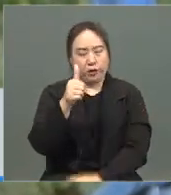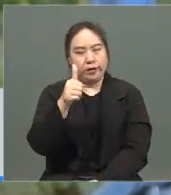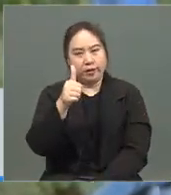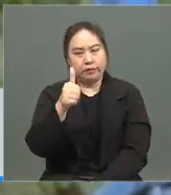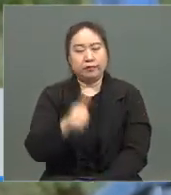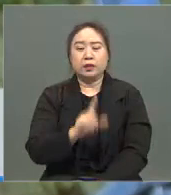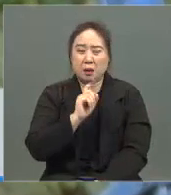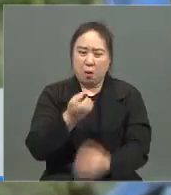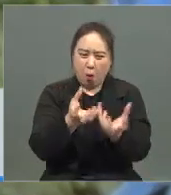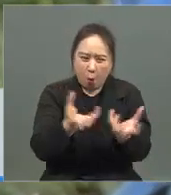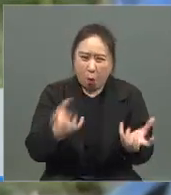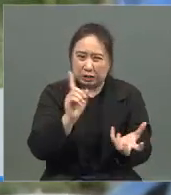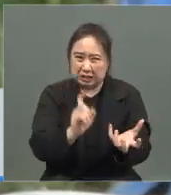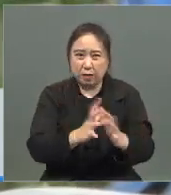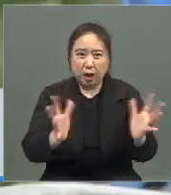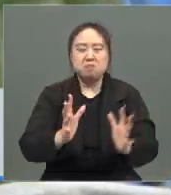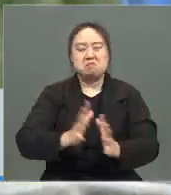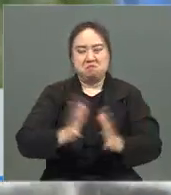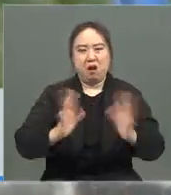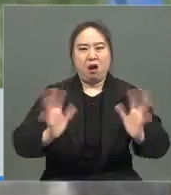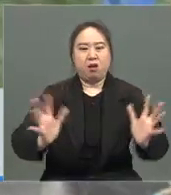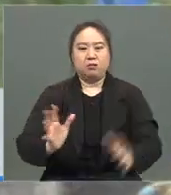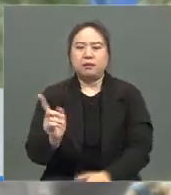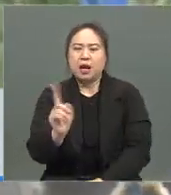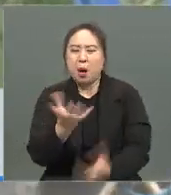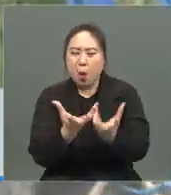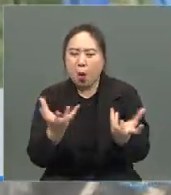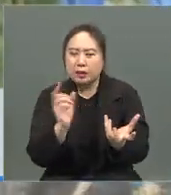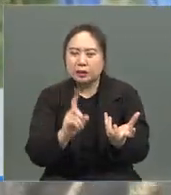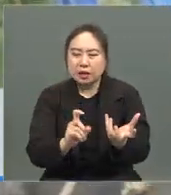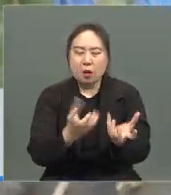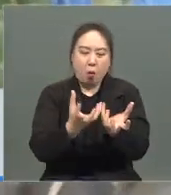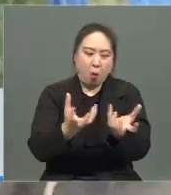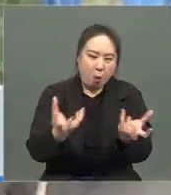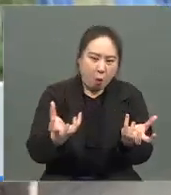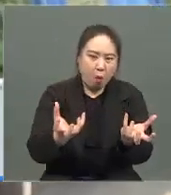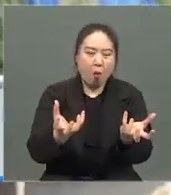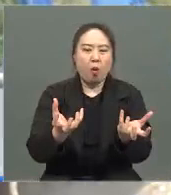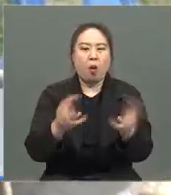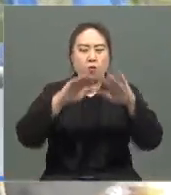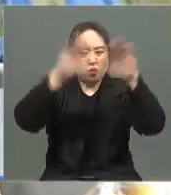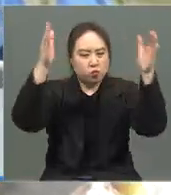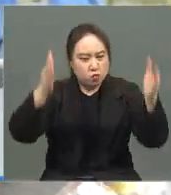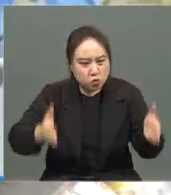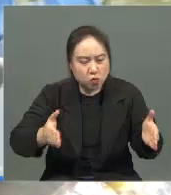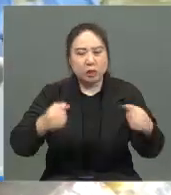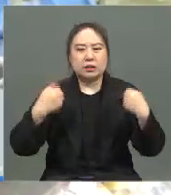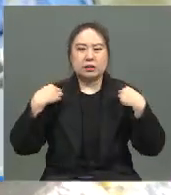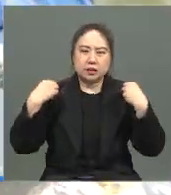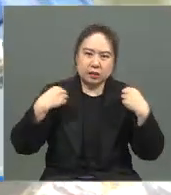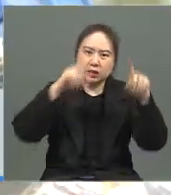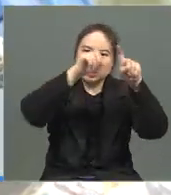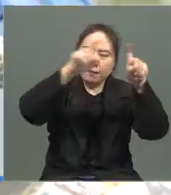วข้าวของเสียหายไปเยอะไหมคะ เยอะค่ะเยอะ ส่วนใหญ่ก็จะเป็นของใช้ ของใช้เป็นทู่เสื้อผ้าเครื่องใช้